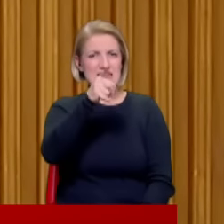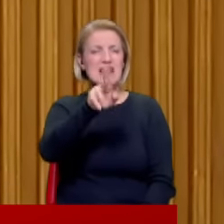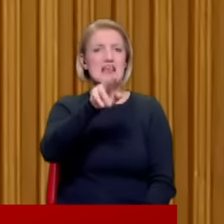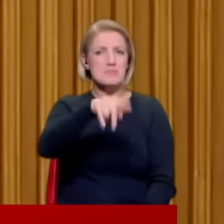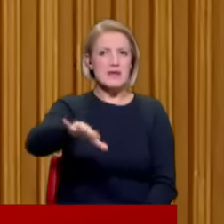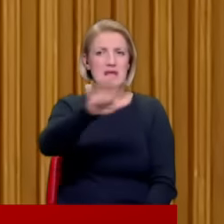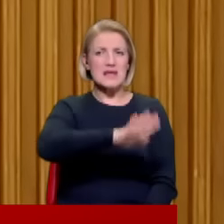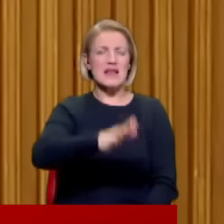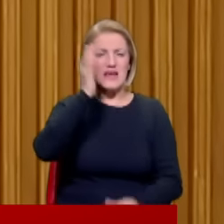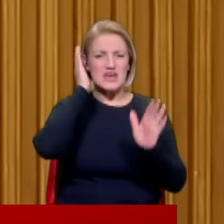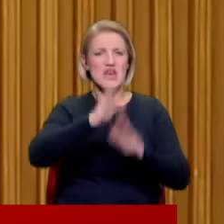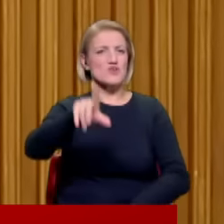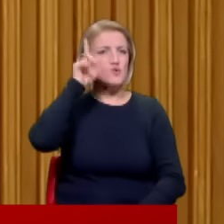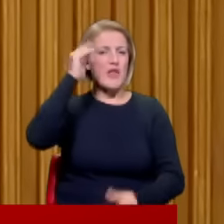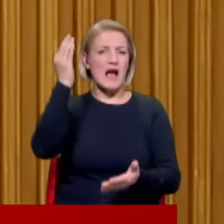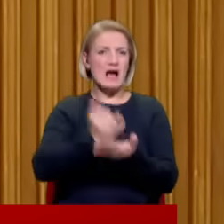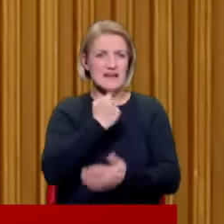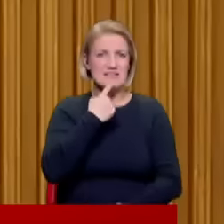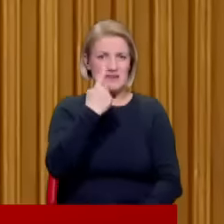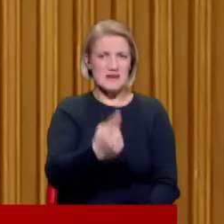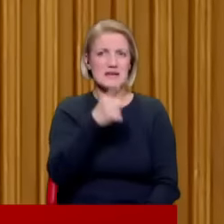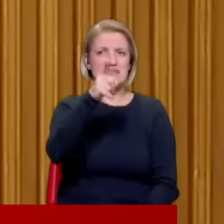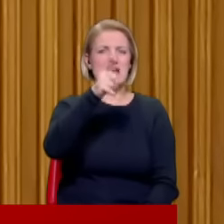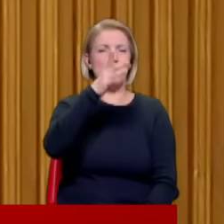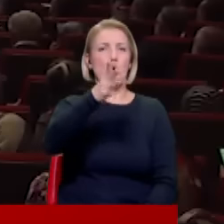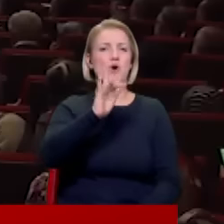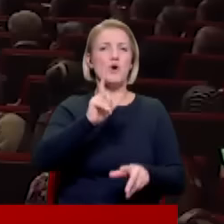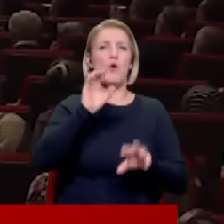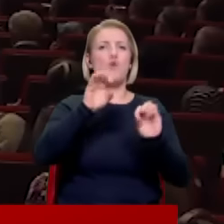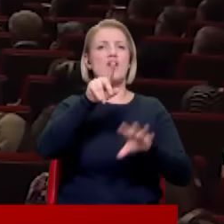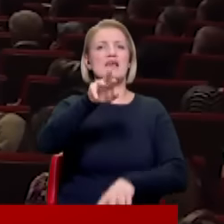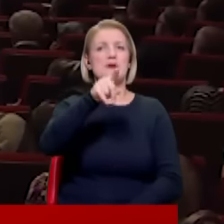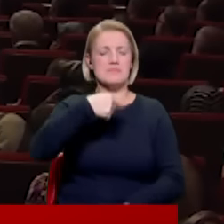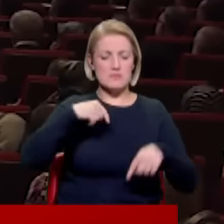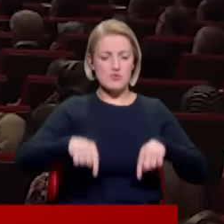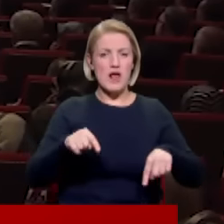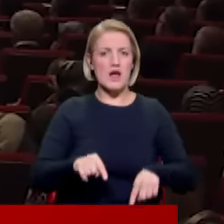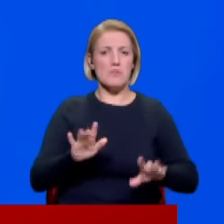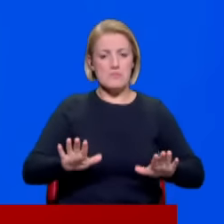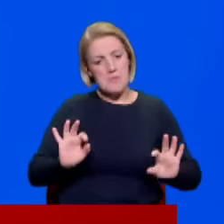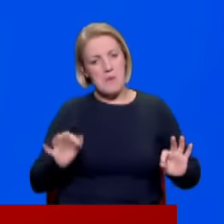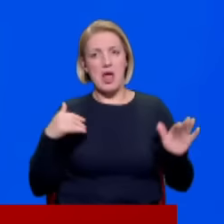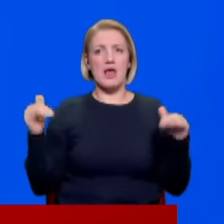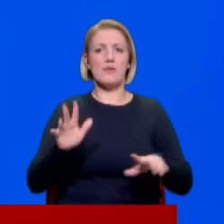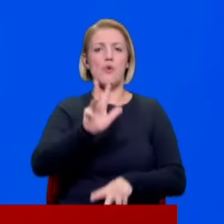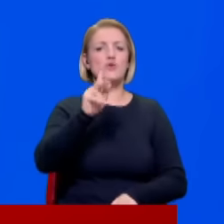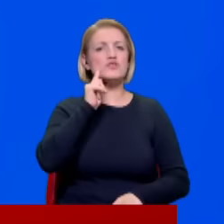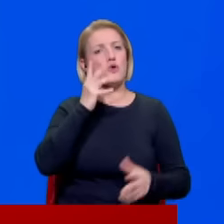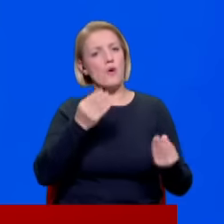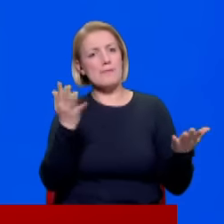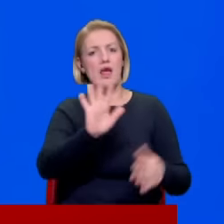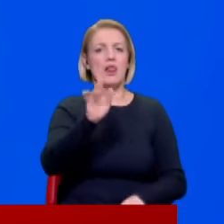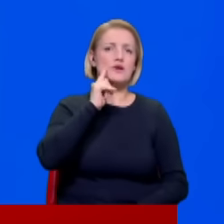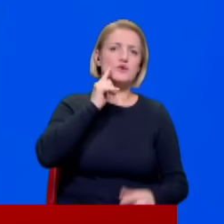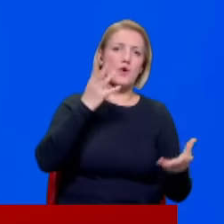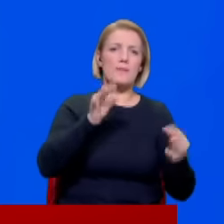gibi keşke Yunan kazansaydı diyen senin hocan gibi. Biz buralara durup dururken gelmedik. Bu 30 kişi olabilir, 50